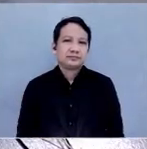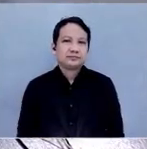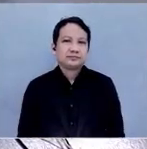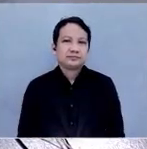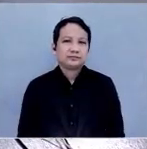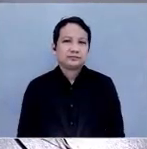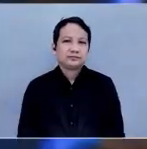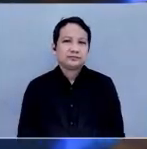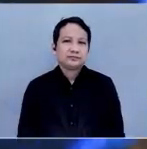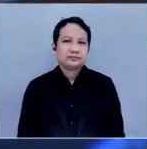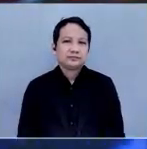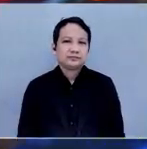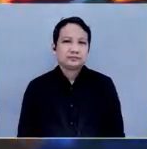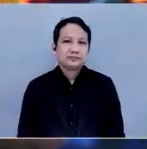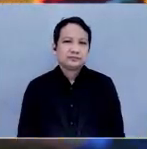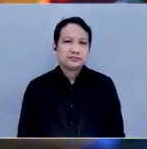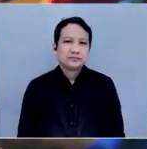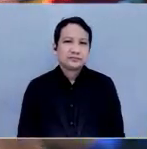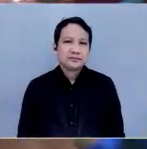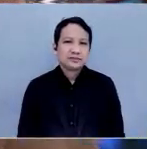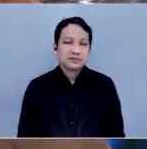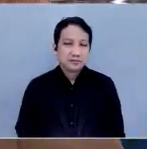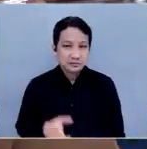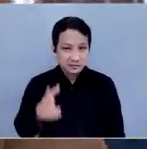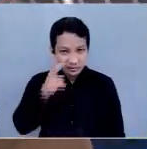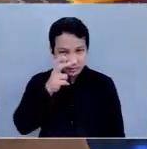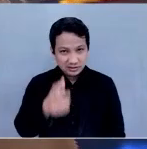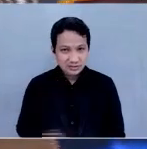Parang maitindihan namin yung sinasabi mo.